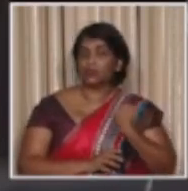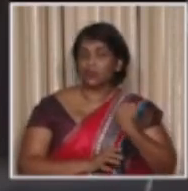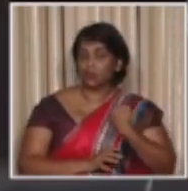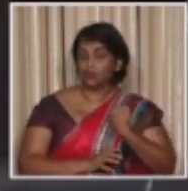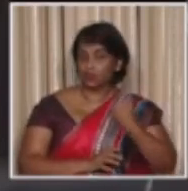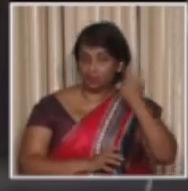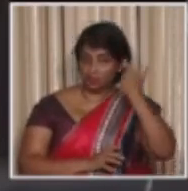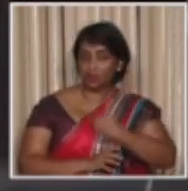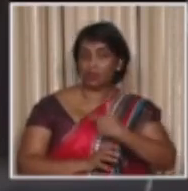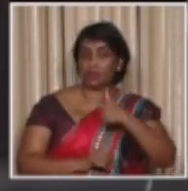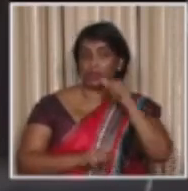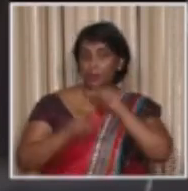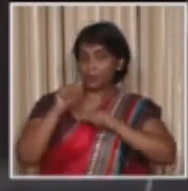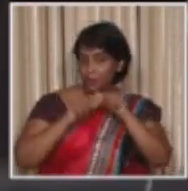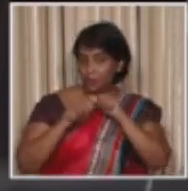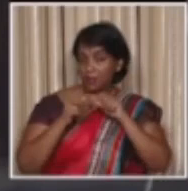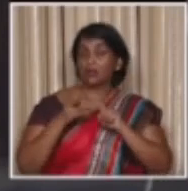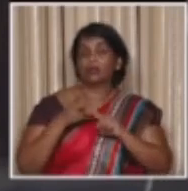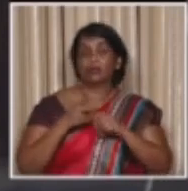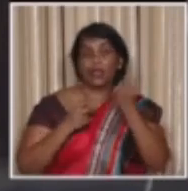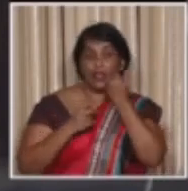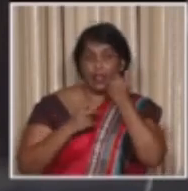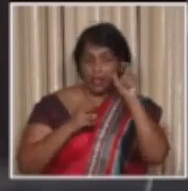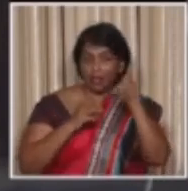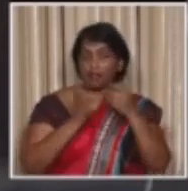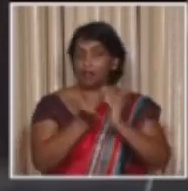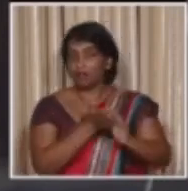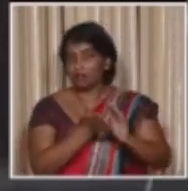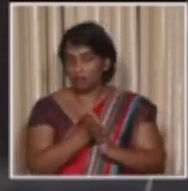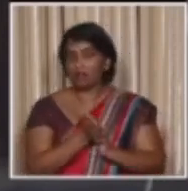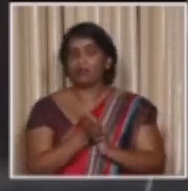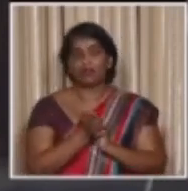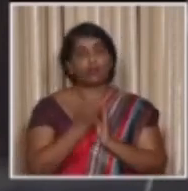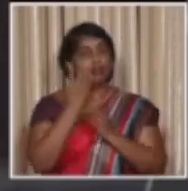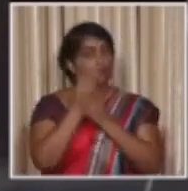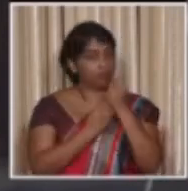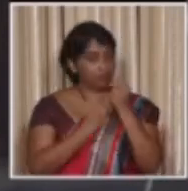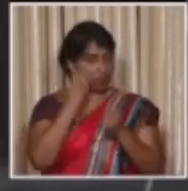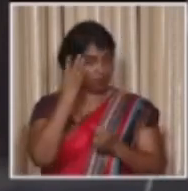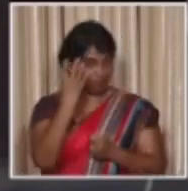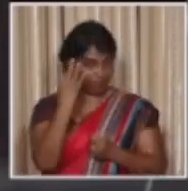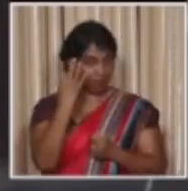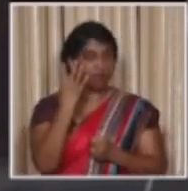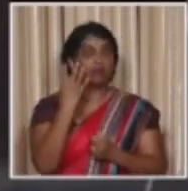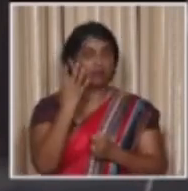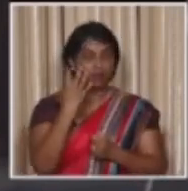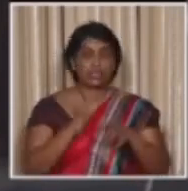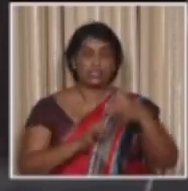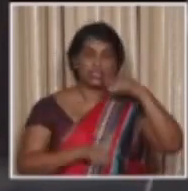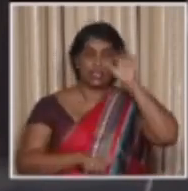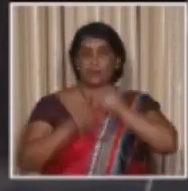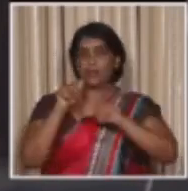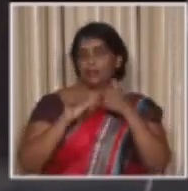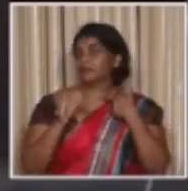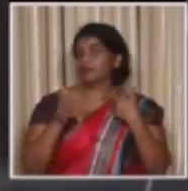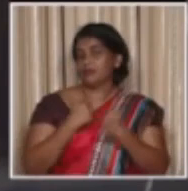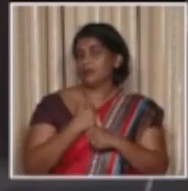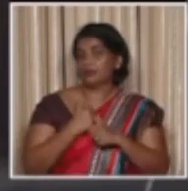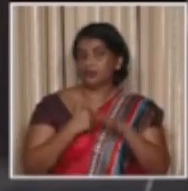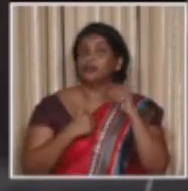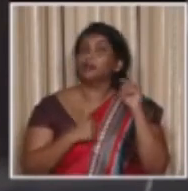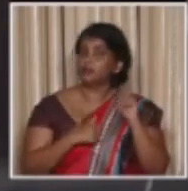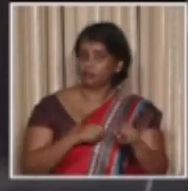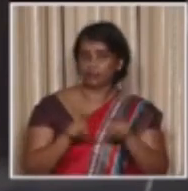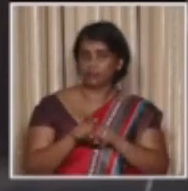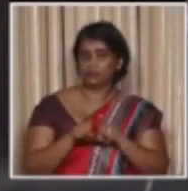වෛද්‍යවරයා ඖෂධ රෝගියා උපස්ථායකයා මේ හතර මතයි දේශීය වෛද්‍ය විද්‍යාව නිර්මාණය වෙලා තියෙන්නේ.